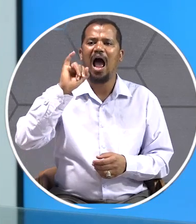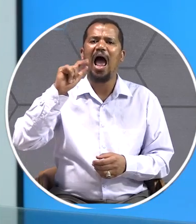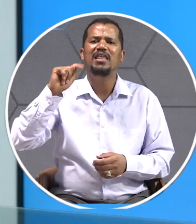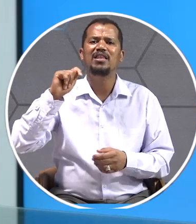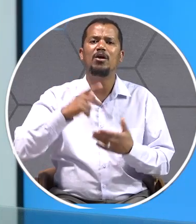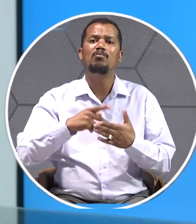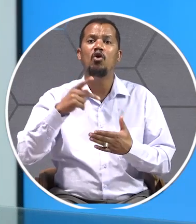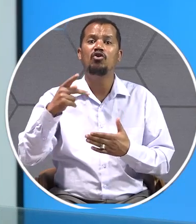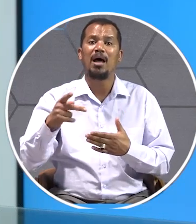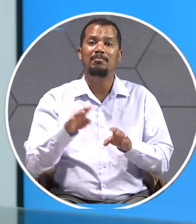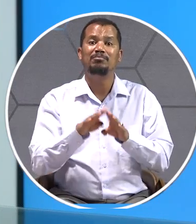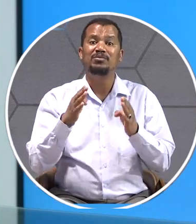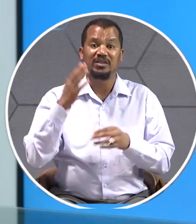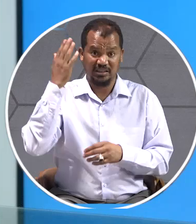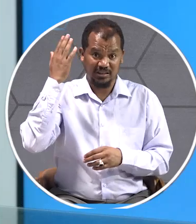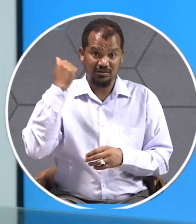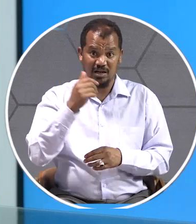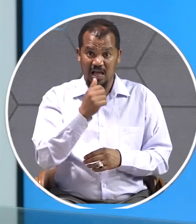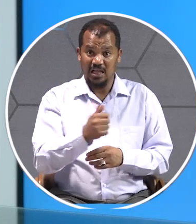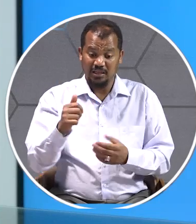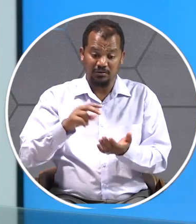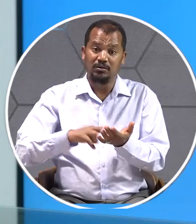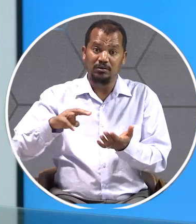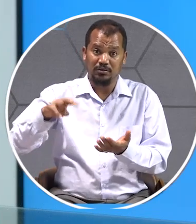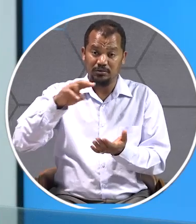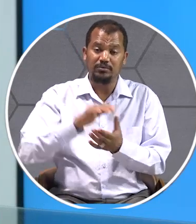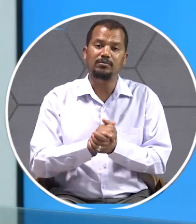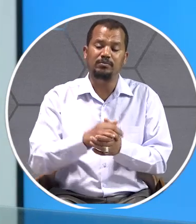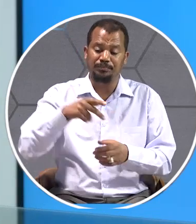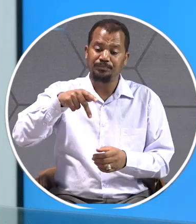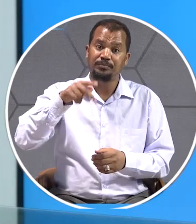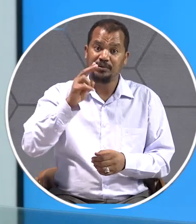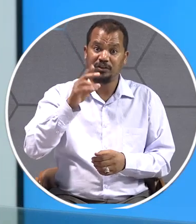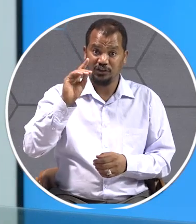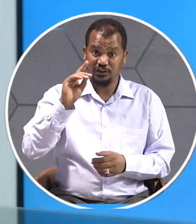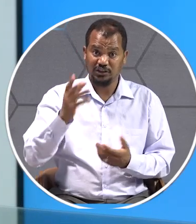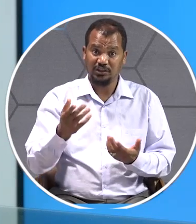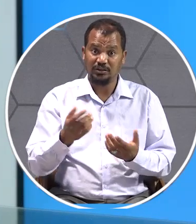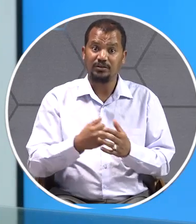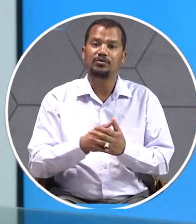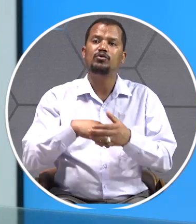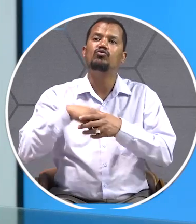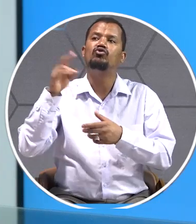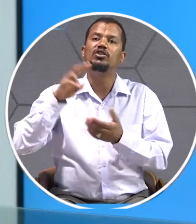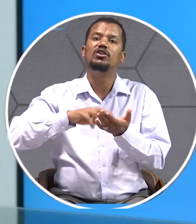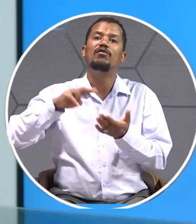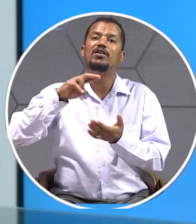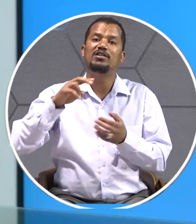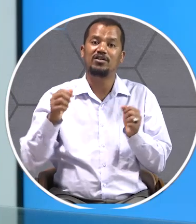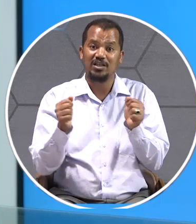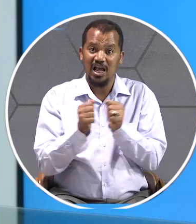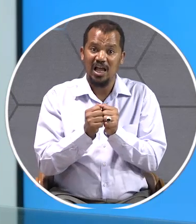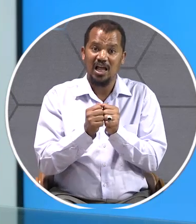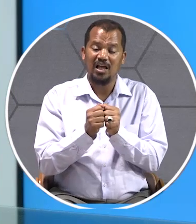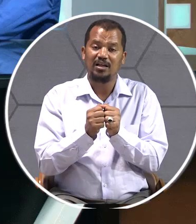ፕሮግራም ተከፍቶ ነበረ አዲስ አበባ ዩኒቨርሲቲ ፒኤችዲ ፕሮግራም ከውጭ ዩኒቨርሲቲዎች ጋራ